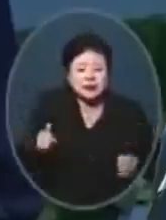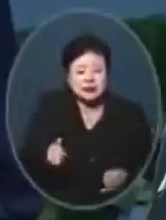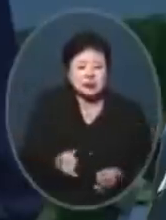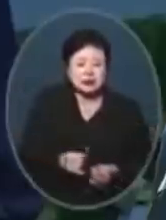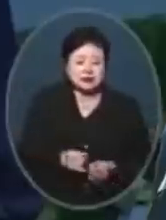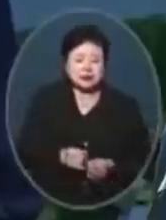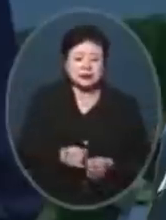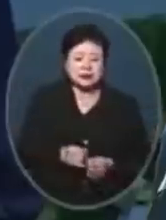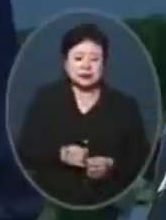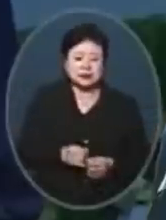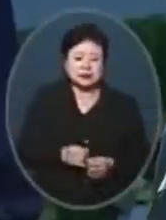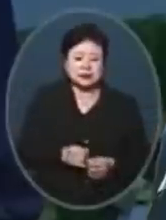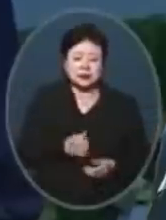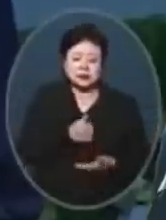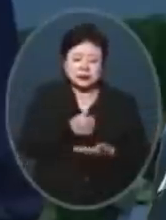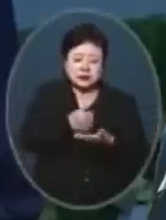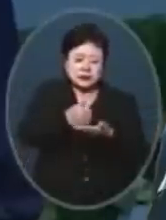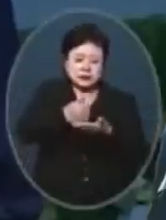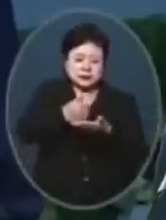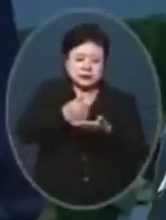때 주님은